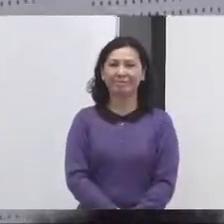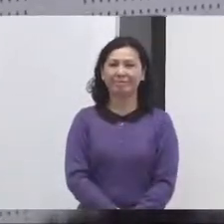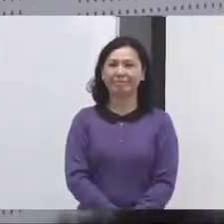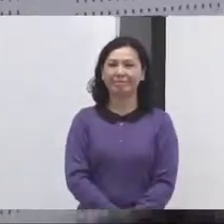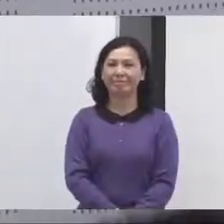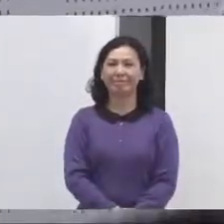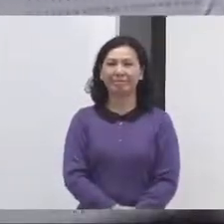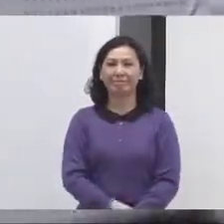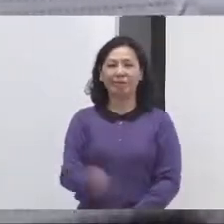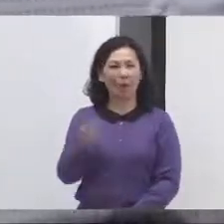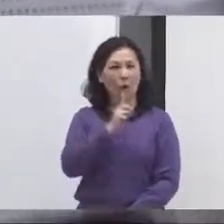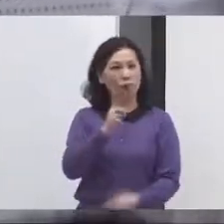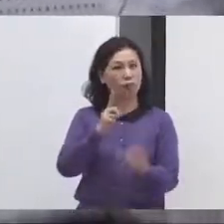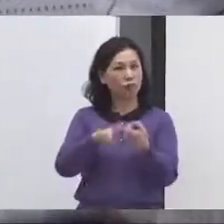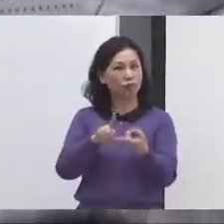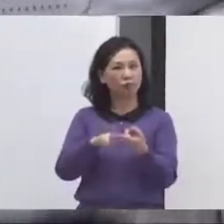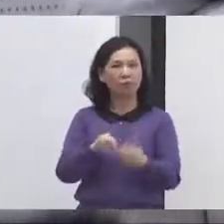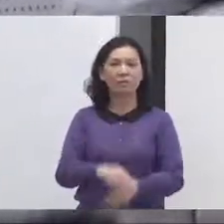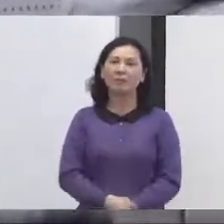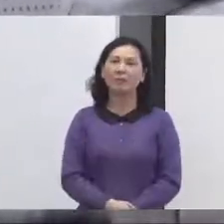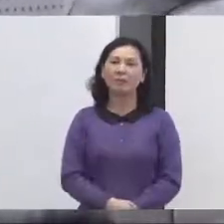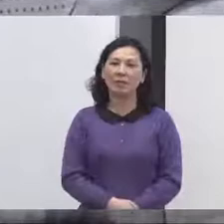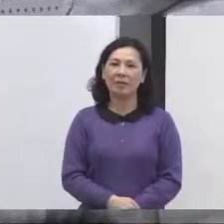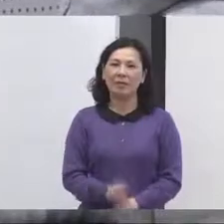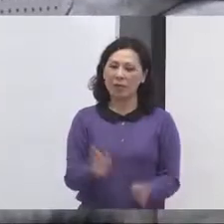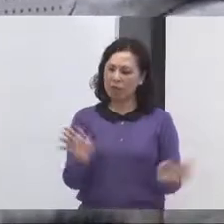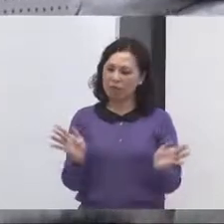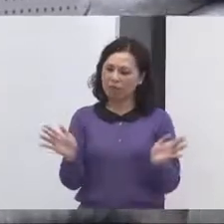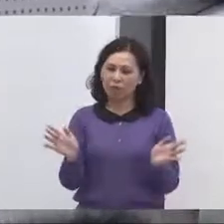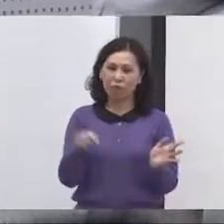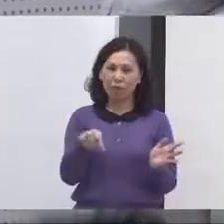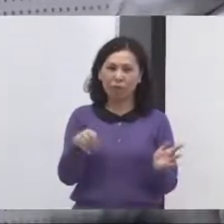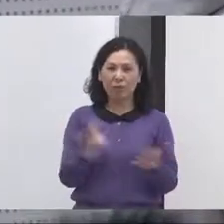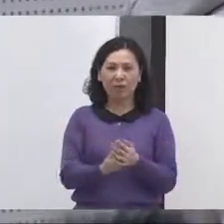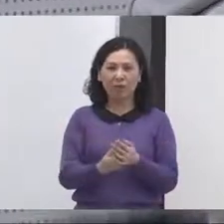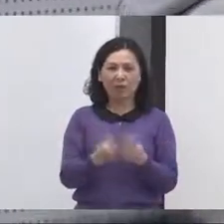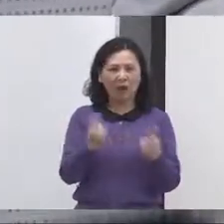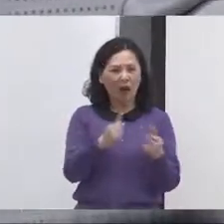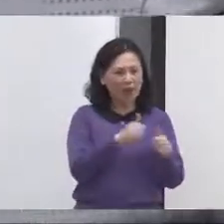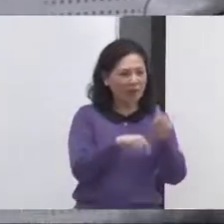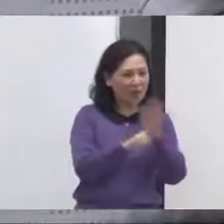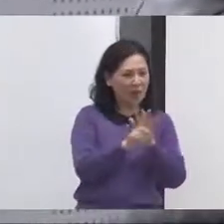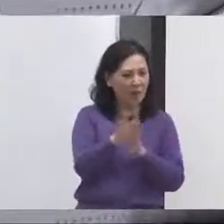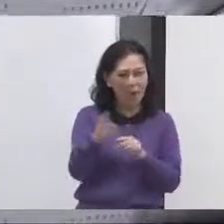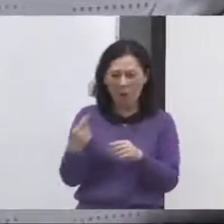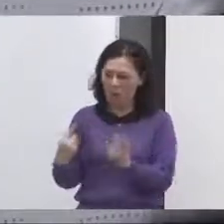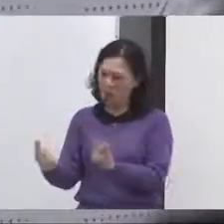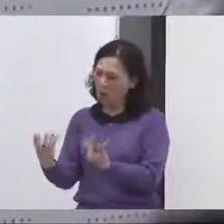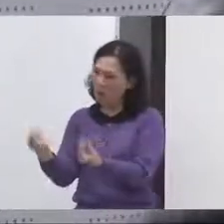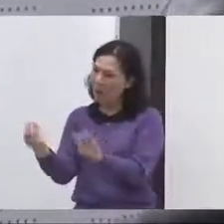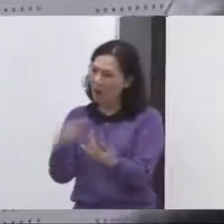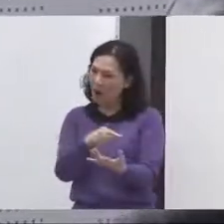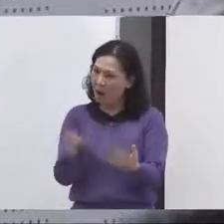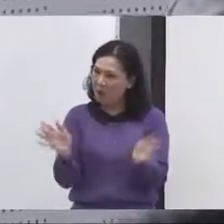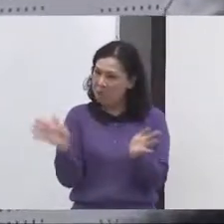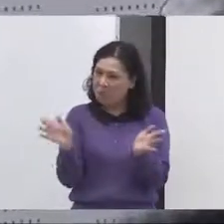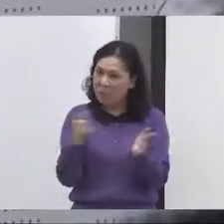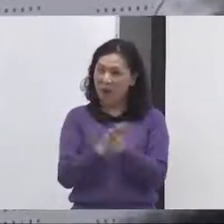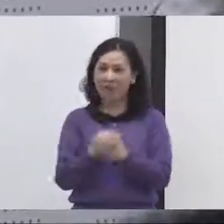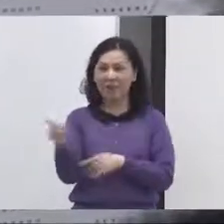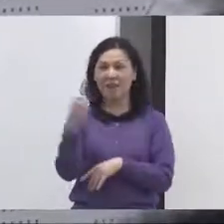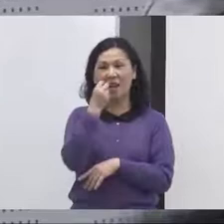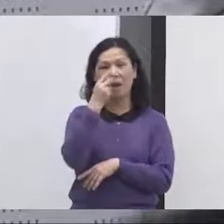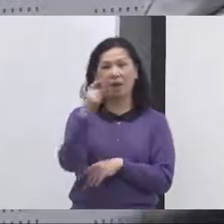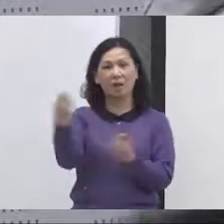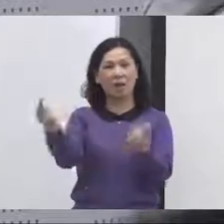他讲的很有道理耶，就是我们介于一个需要有一点有好像有代表又没代表的状态，不是像香港那样完全无大